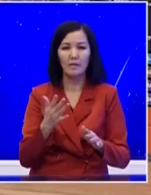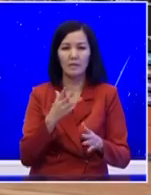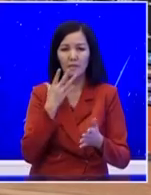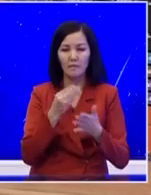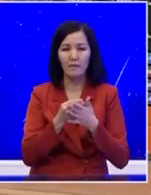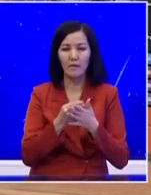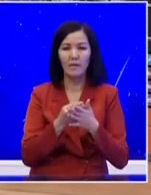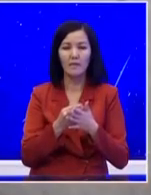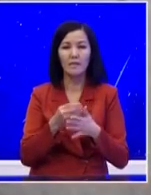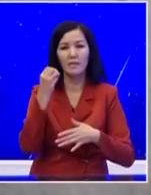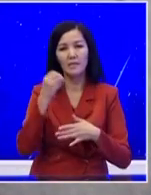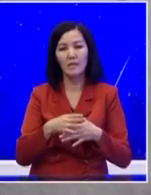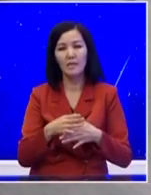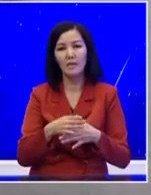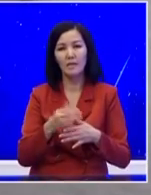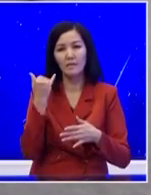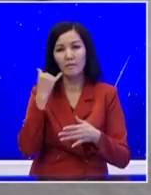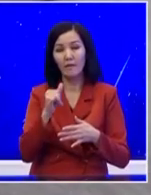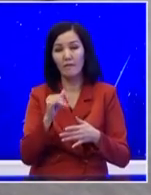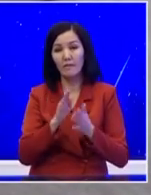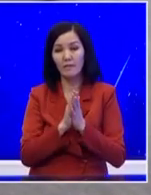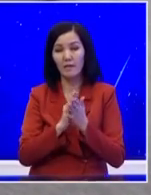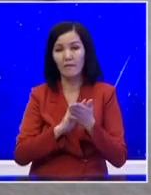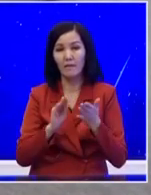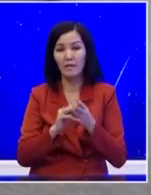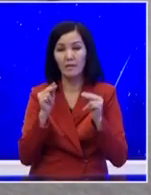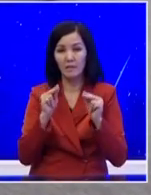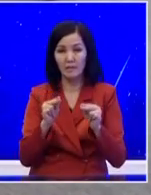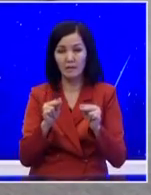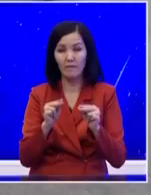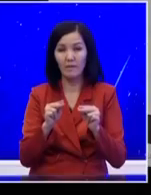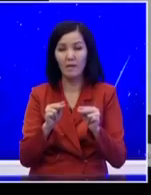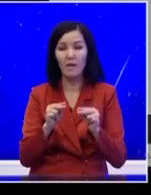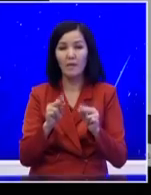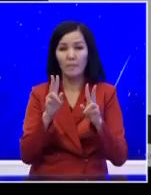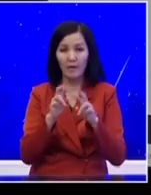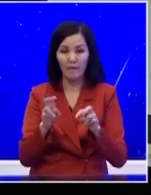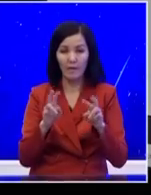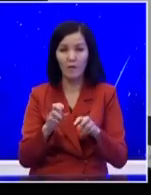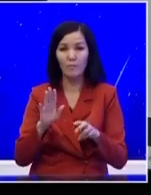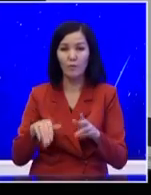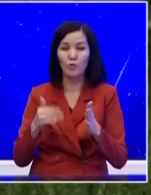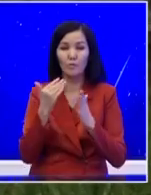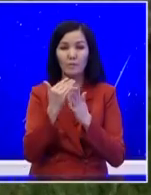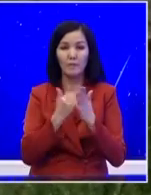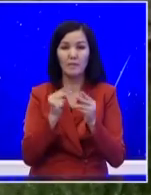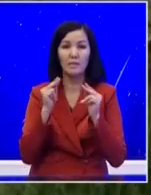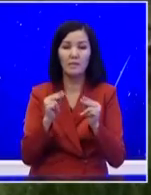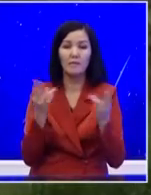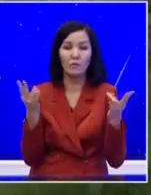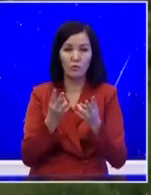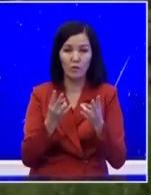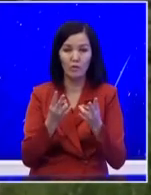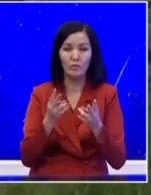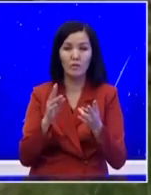очередь сотрудники колл-центра проверяют поступившие заявления на достоверность, говорят специалисты. Затем составляется список действительно